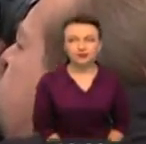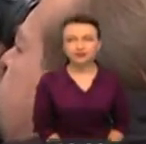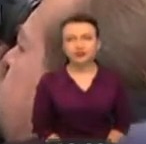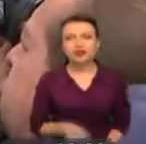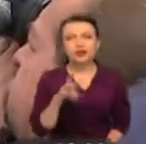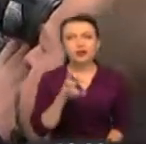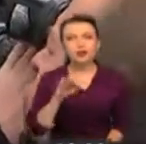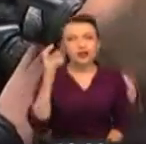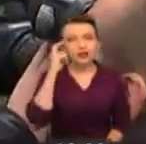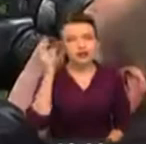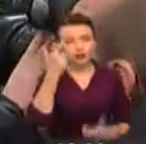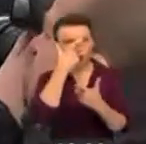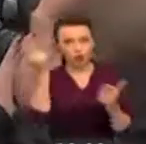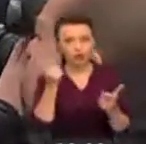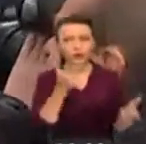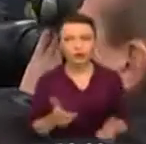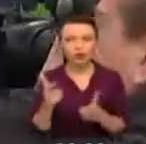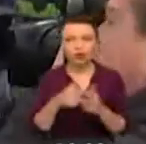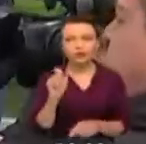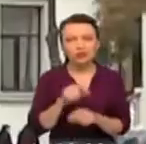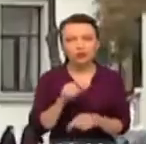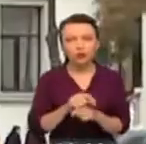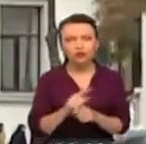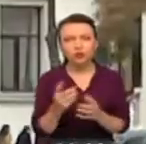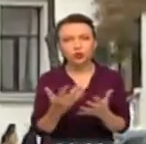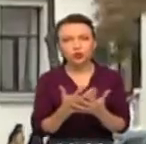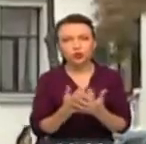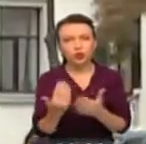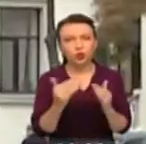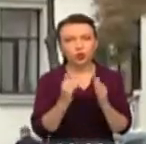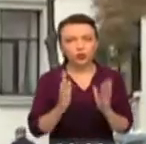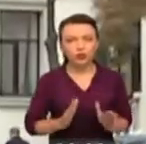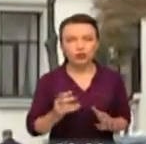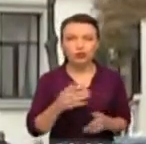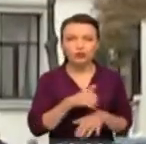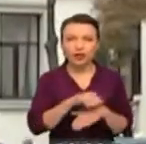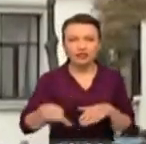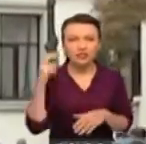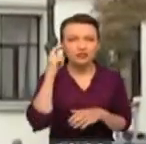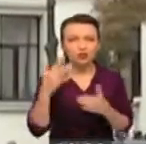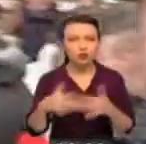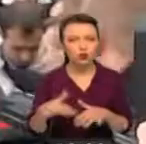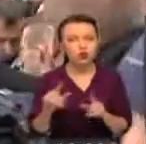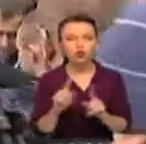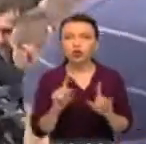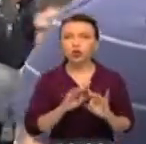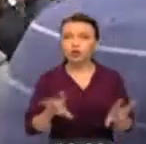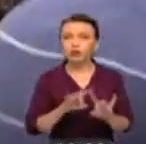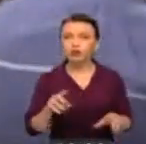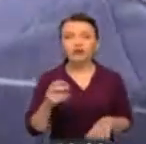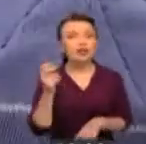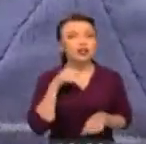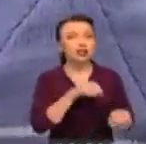Мер Києва заявляє про підготовку замовних сюжетів щодо його будинку на березі Київського моря. Що розповів Кличко про своє